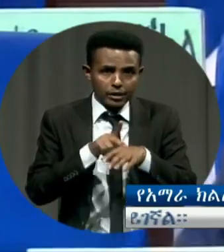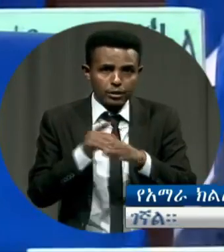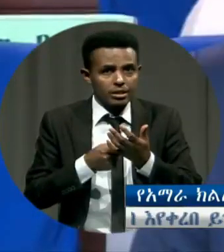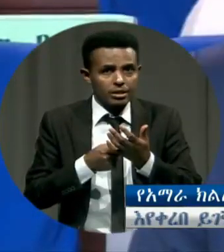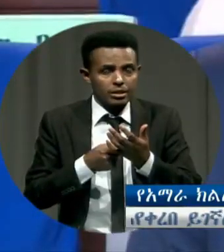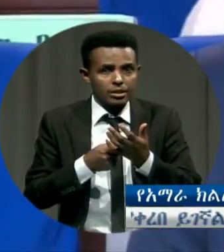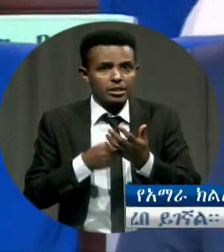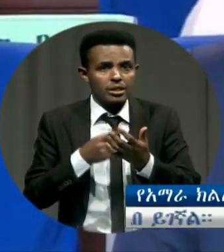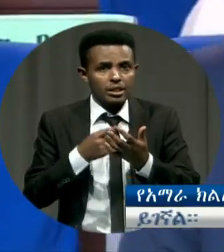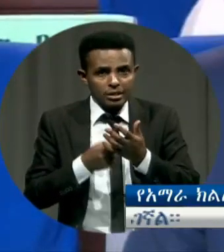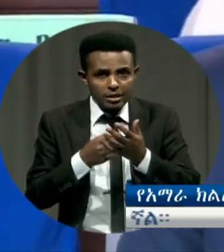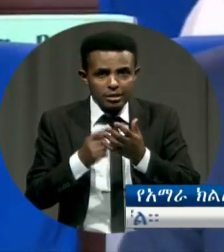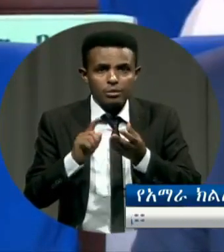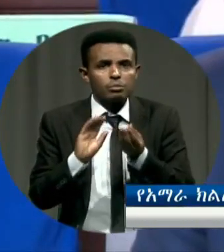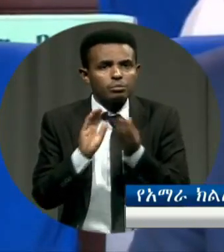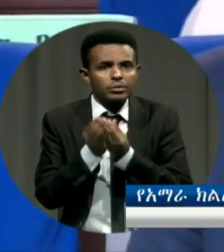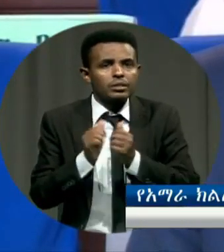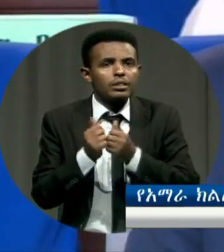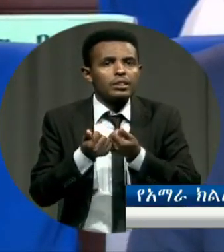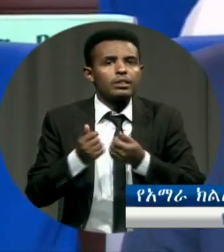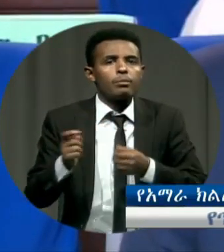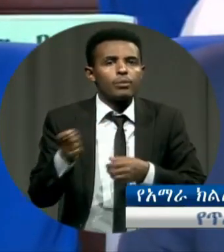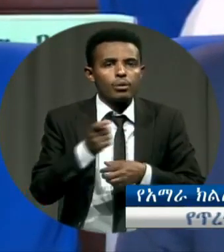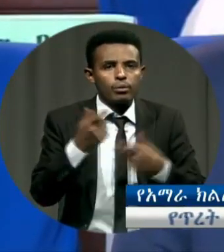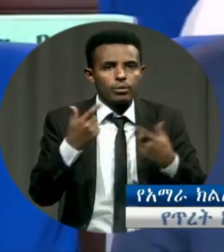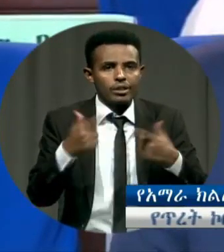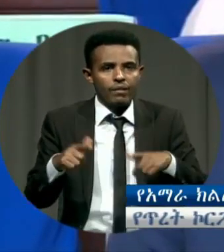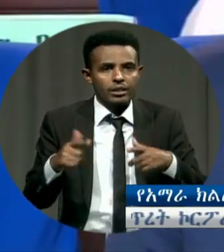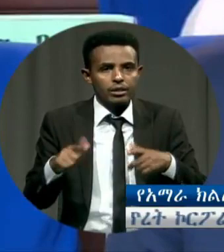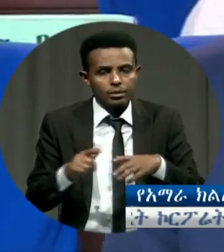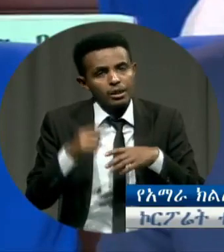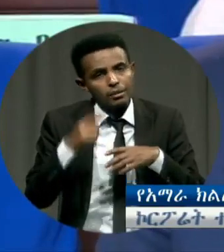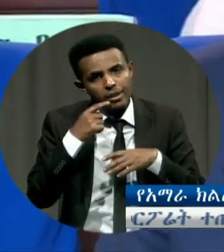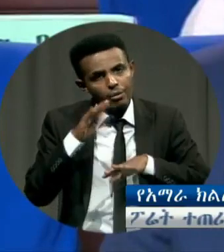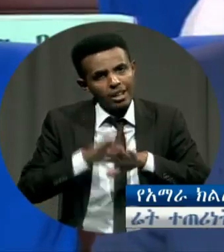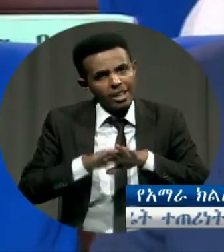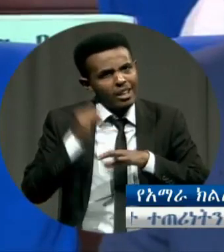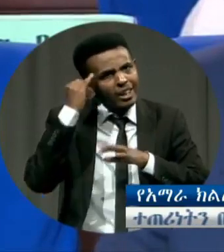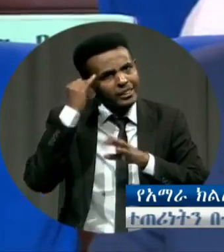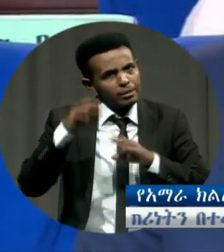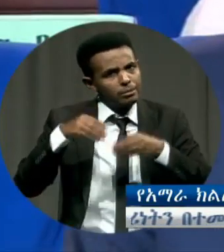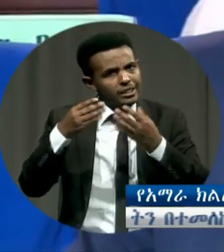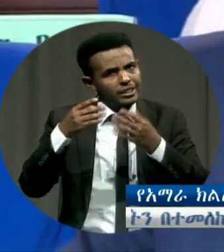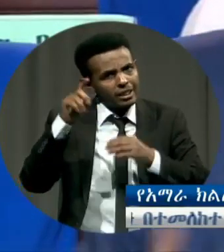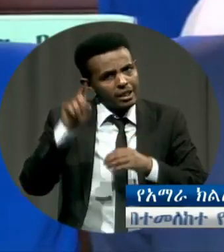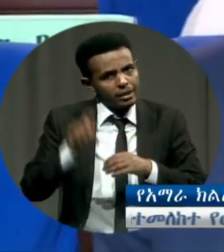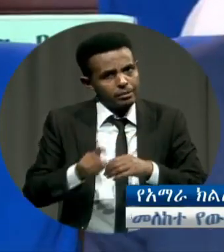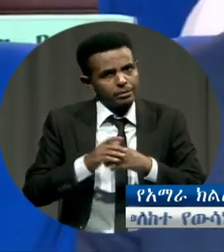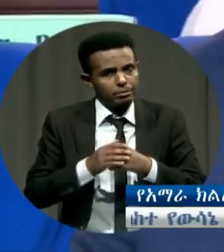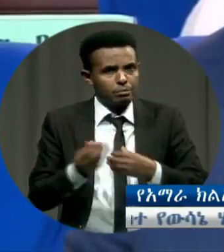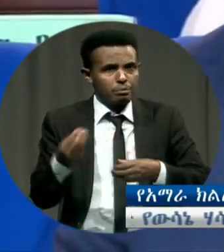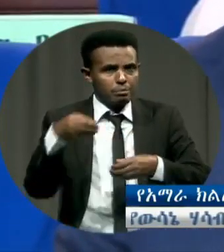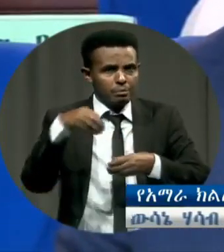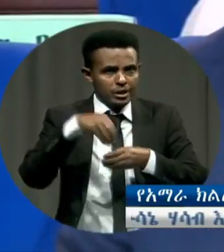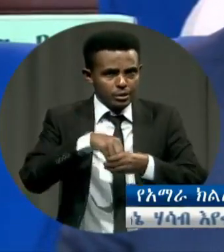የፓርቲ እንደው መስ እጣ ፈንታ ምንድን ነው የሚሆነው ወደፊት በሚለው ጉዳይ ላይ አስተያየት መስጠት መቻል አለበት። ኢት ሃዝ ቱ ቢ ኢንክሉሲቭ